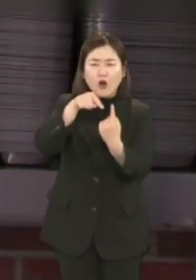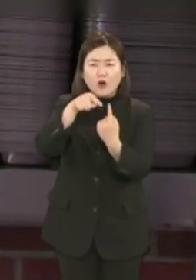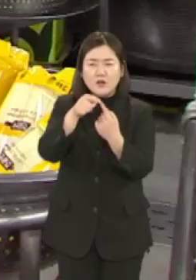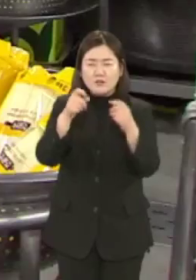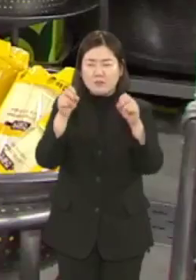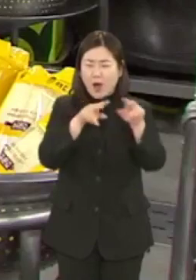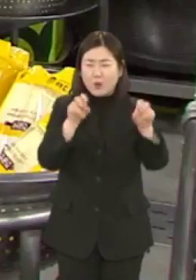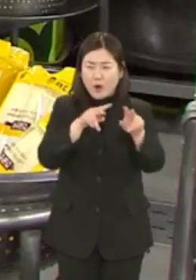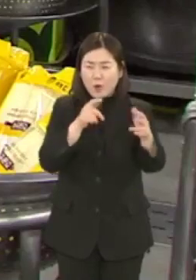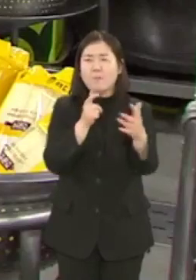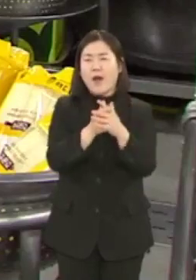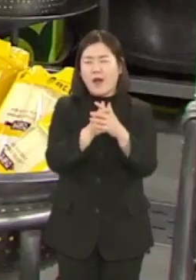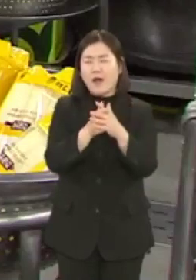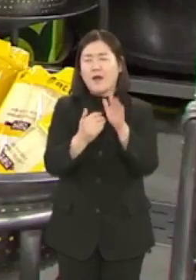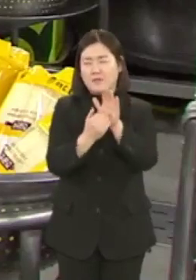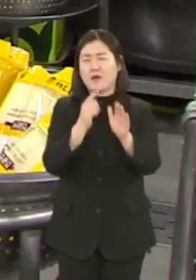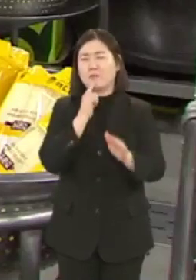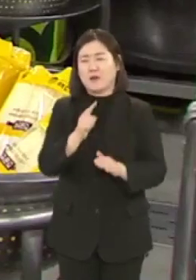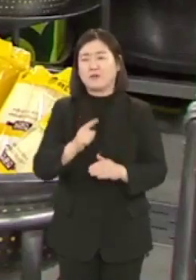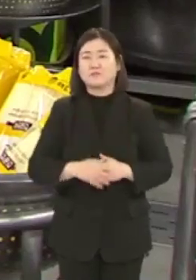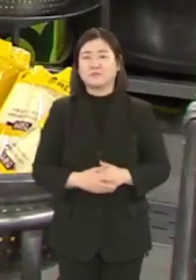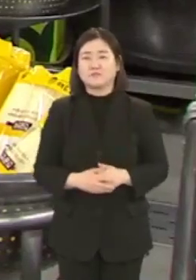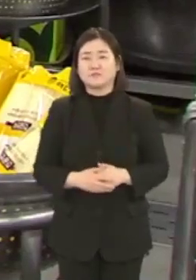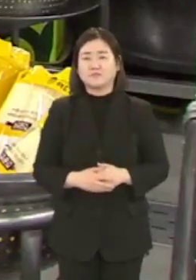현황을 실시간으로 파악해 대응한다는 방침입니다